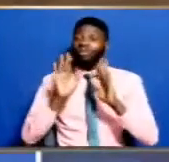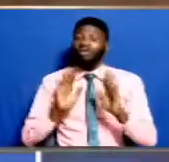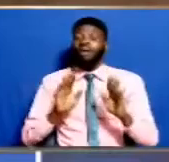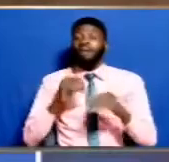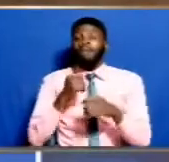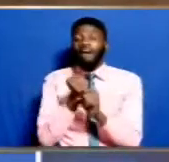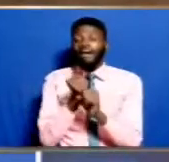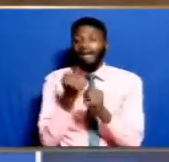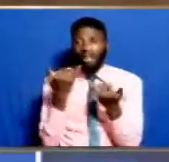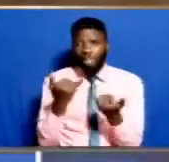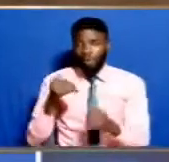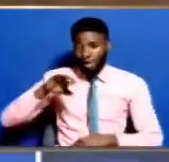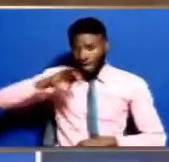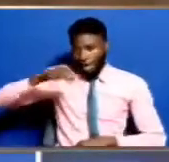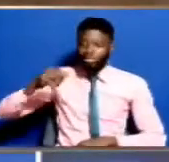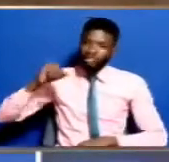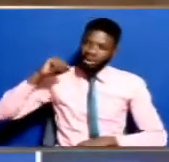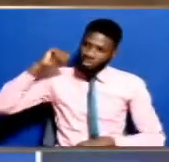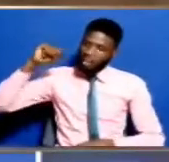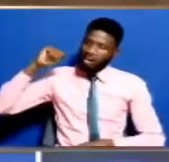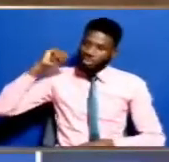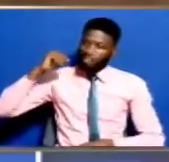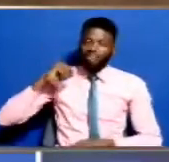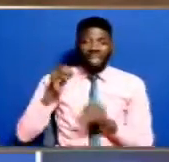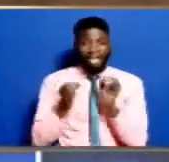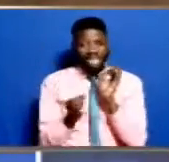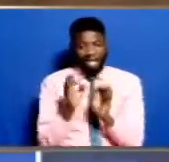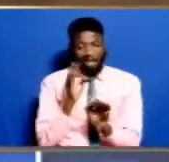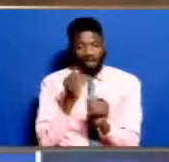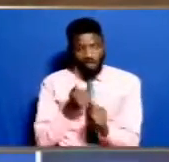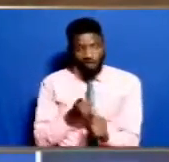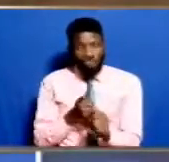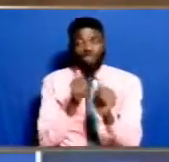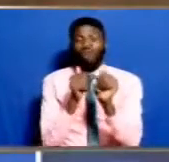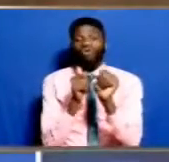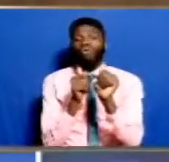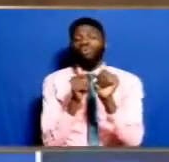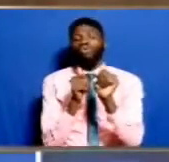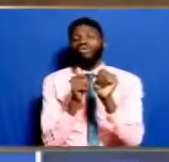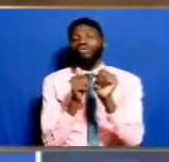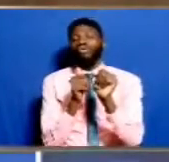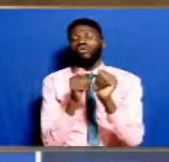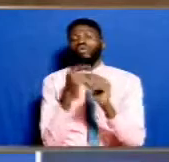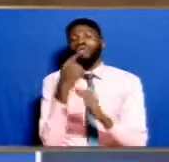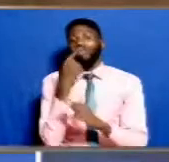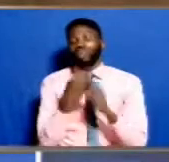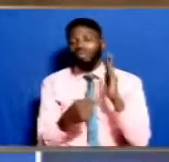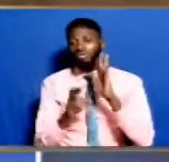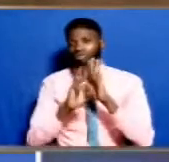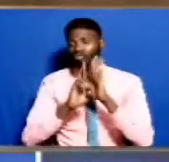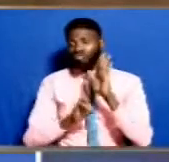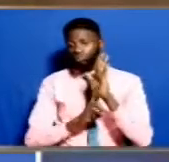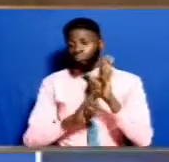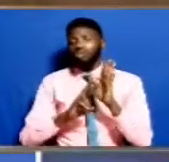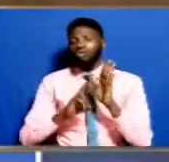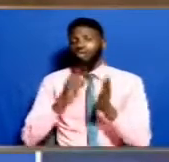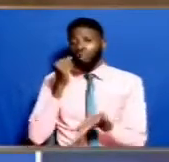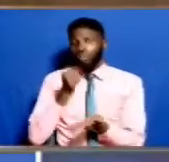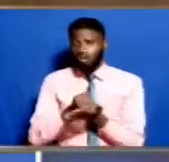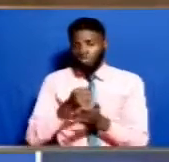political upheavals. 4. Failure to follow the provisions of assumptions of office of a governor